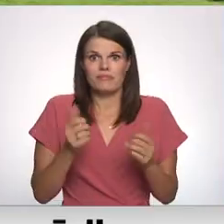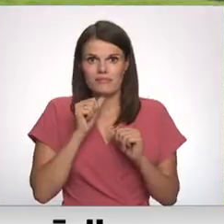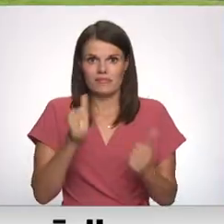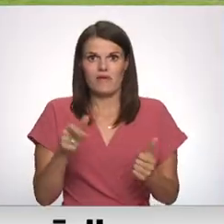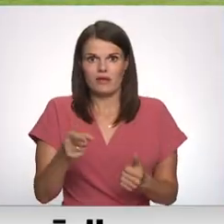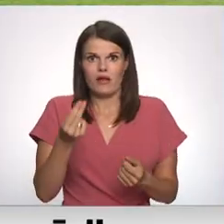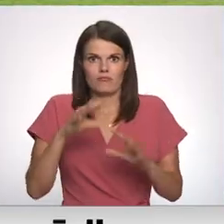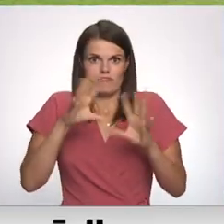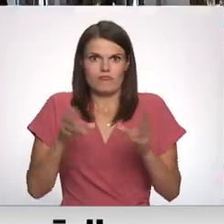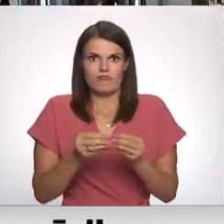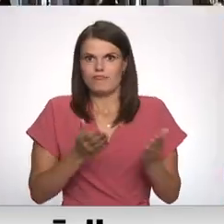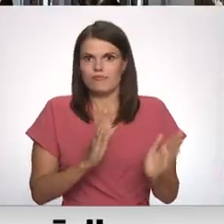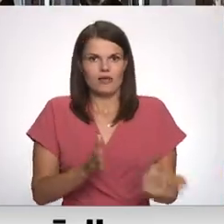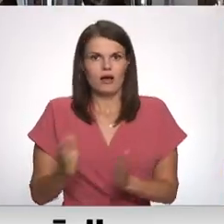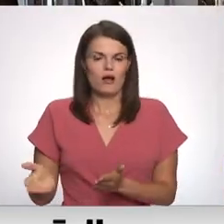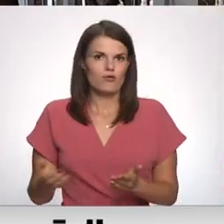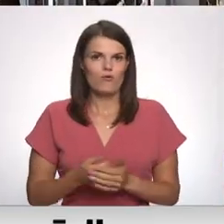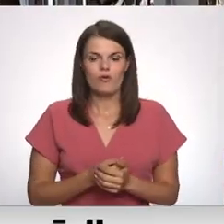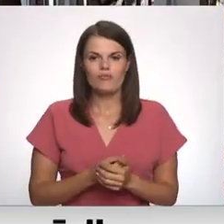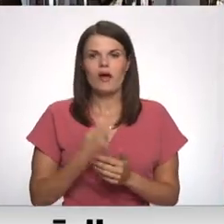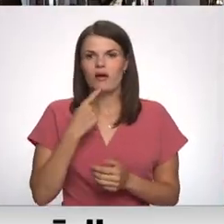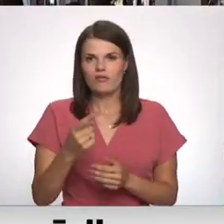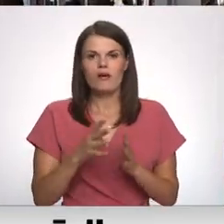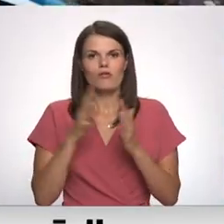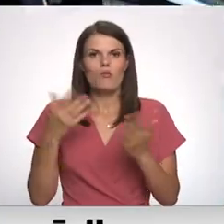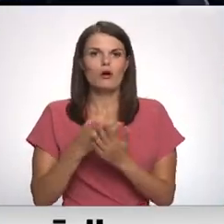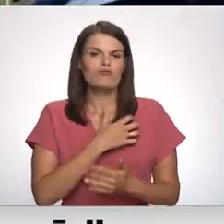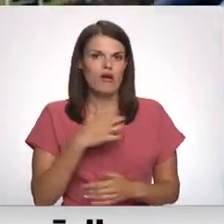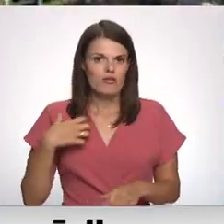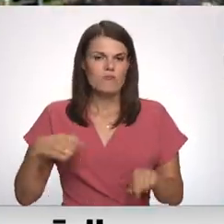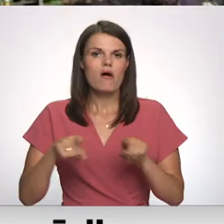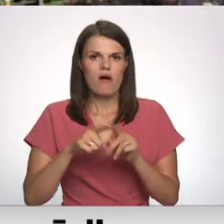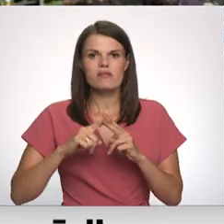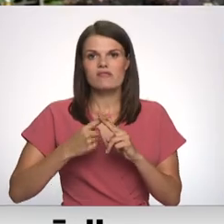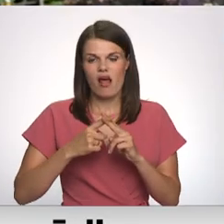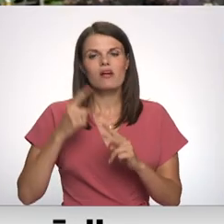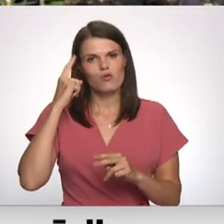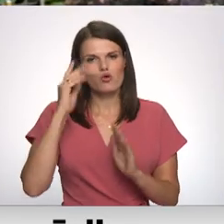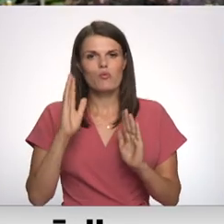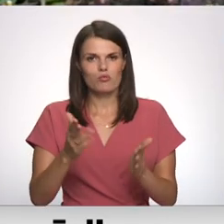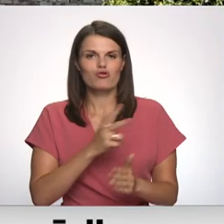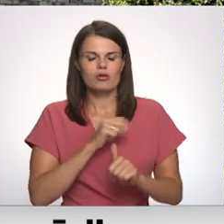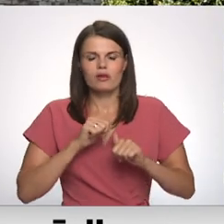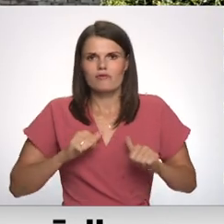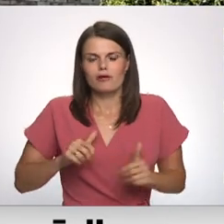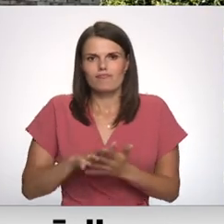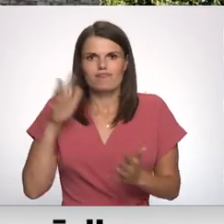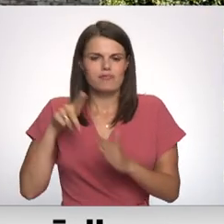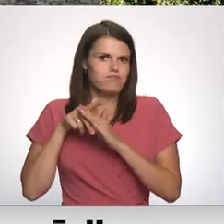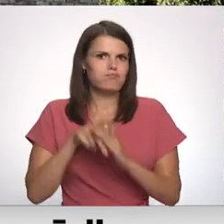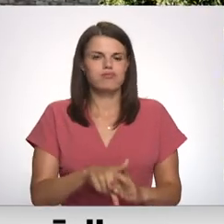sumu nevar sagatavoties. Kā jau norādījušas daudzas pašvaldības, arī Jelgavā sagaida, ka sociālajiem dienestiem būs krietni lielāka